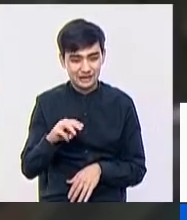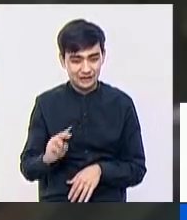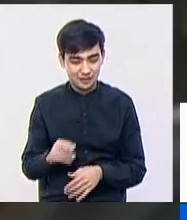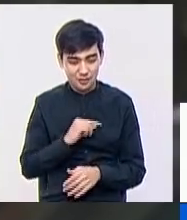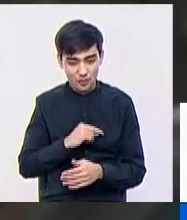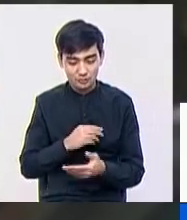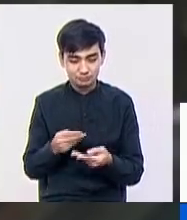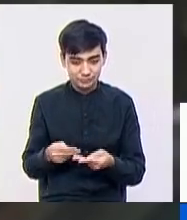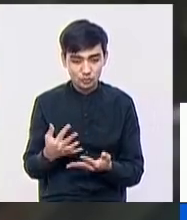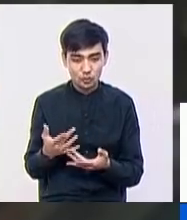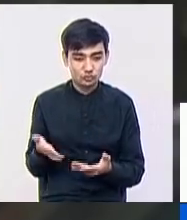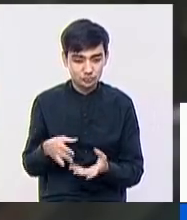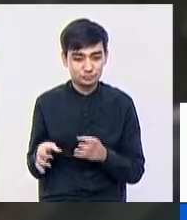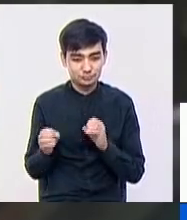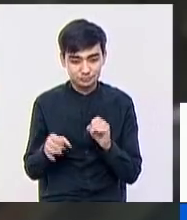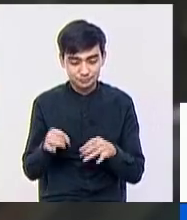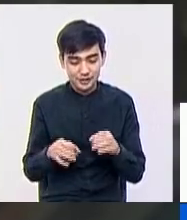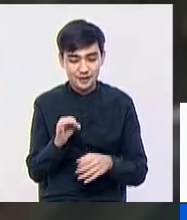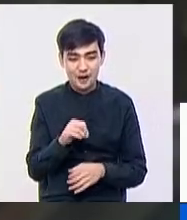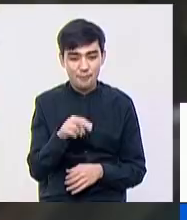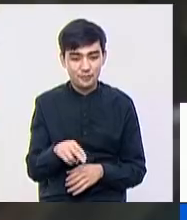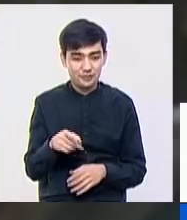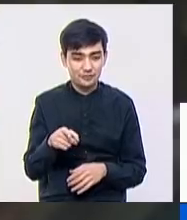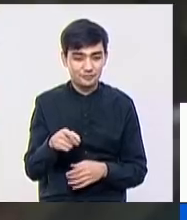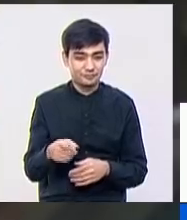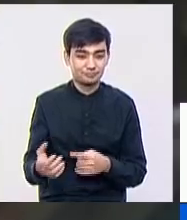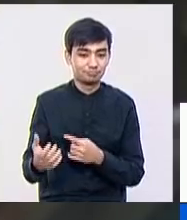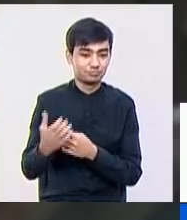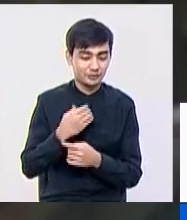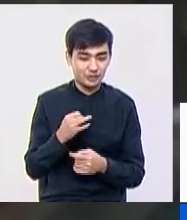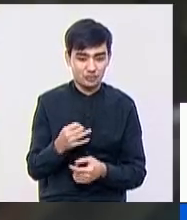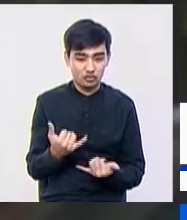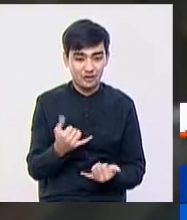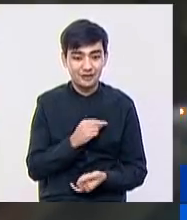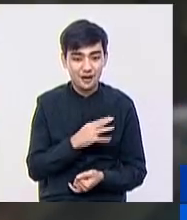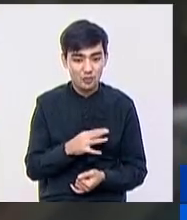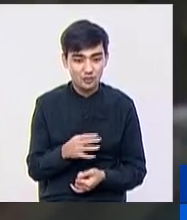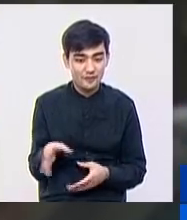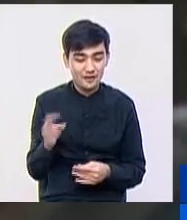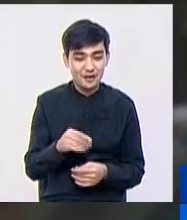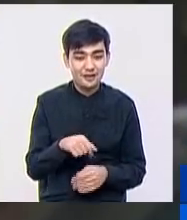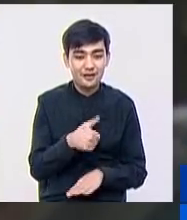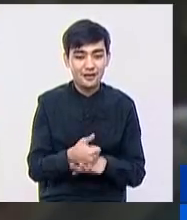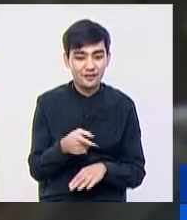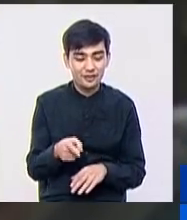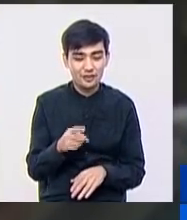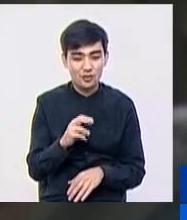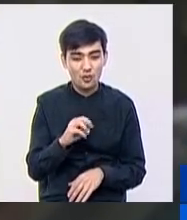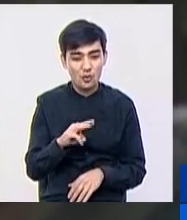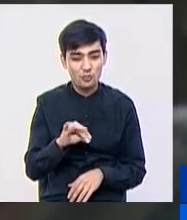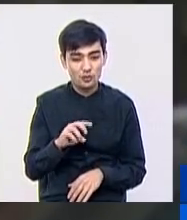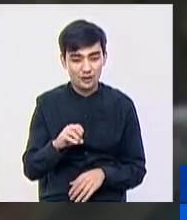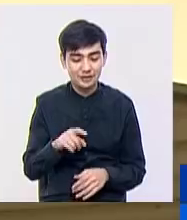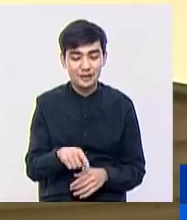там конечная точка в форме, там, допустим, аптеки. Это все сейчас не работает, потому что связующим звеном здесь является коммуникация, а